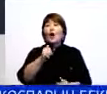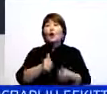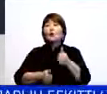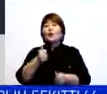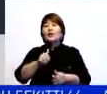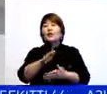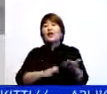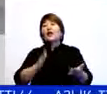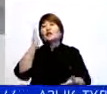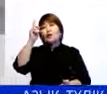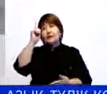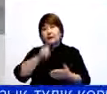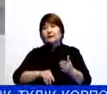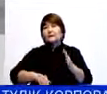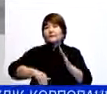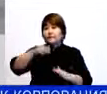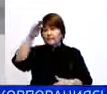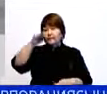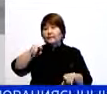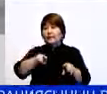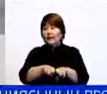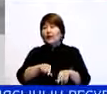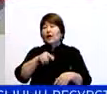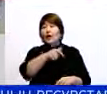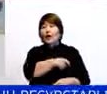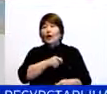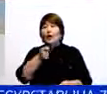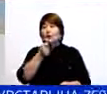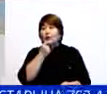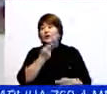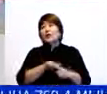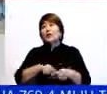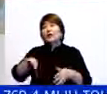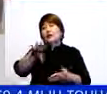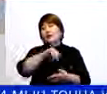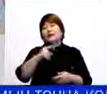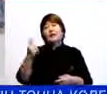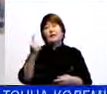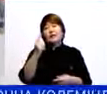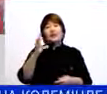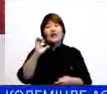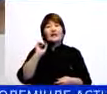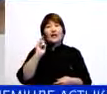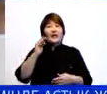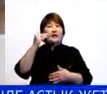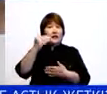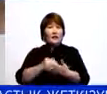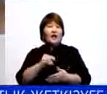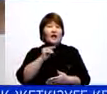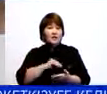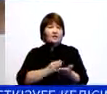жалғасы болады деп сенеміз. Жоғары ұлттық дәрежедегі төрешілер, және ұлттық дәрежедегі төрешілер, және бірінші санаттағы төрешілер қызмет